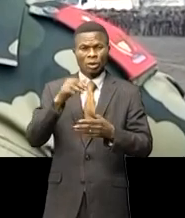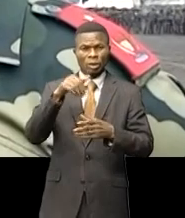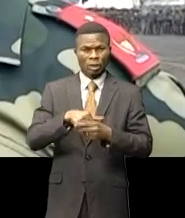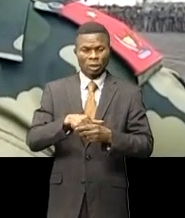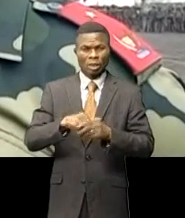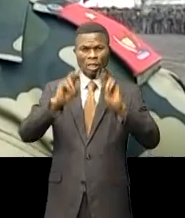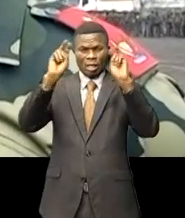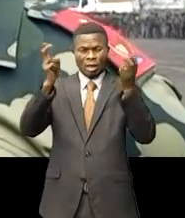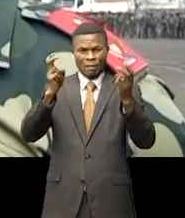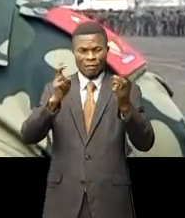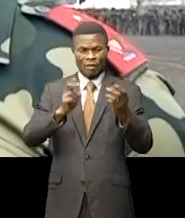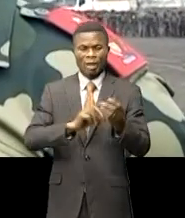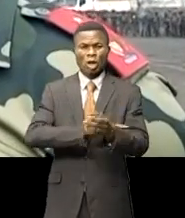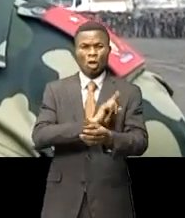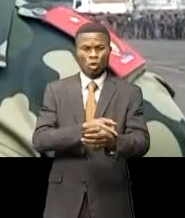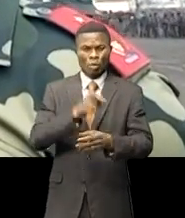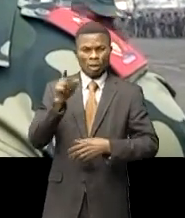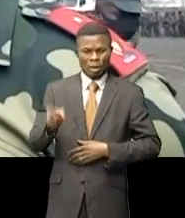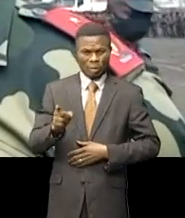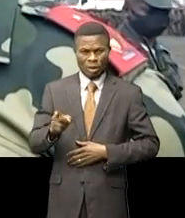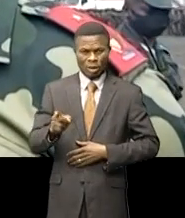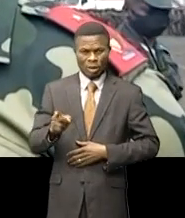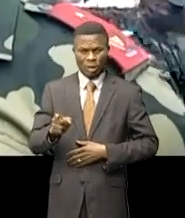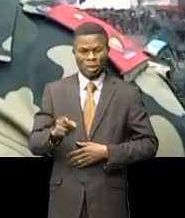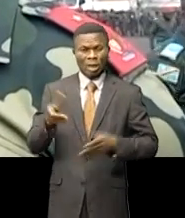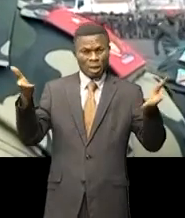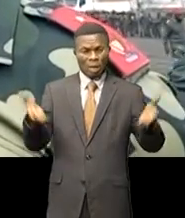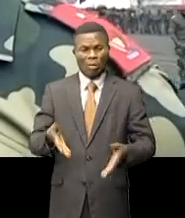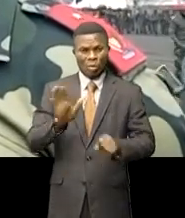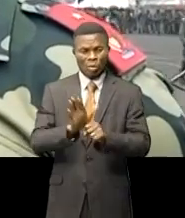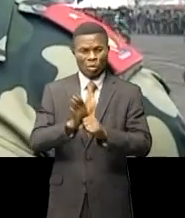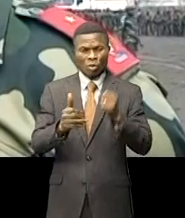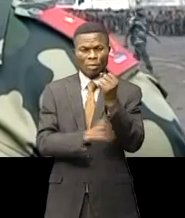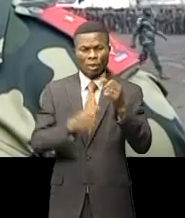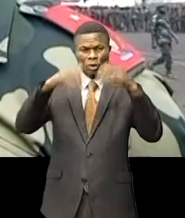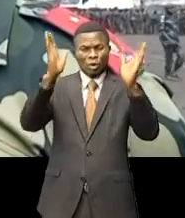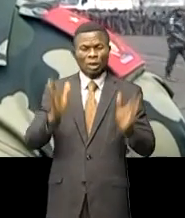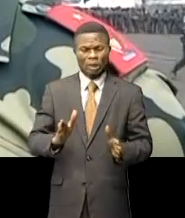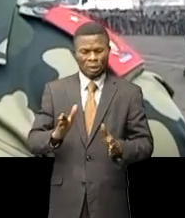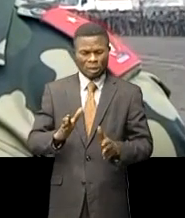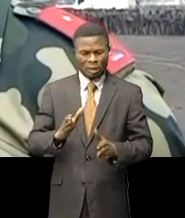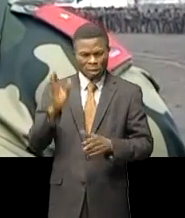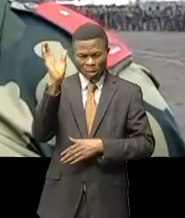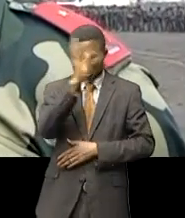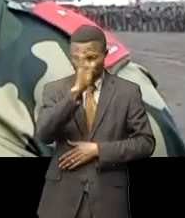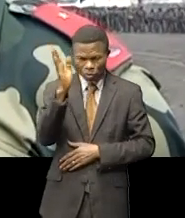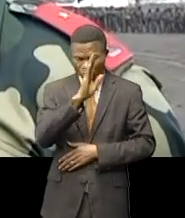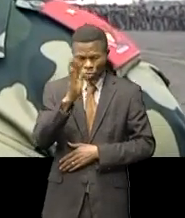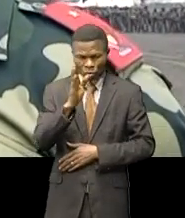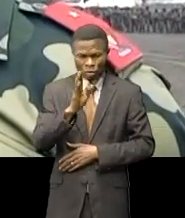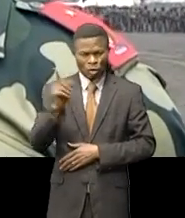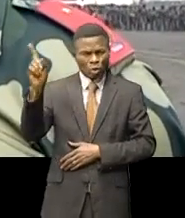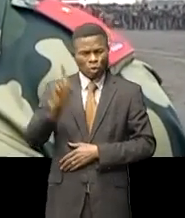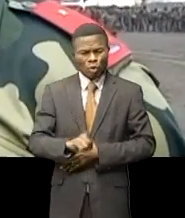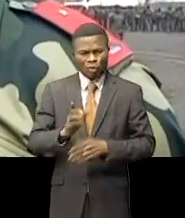ville ou dans la périphérie immédiate de la ville la présence de certains étrangers dont on soupçonnait leur régularité.